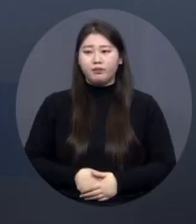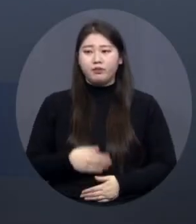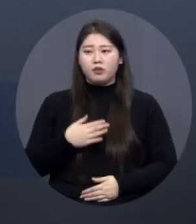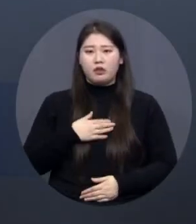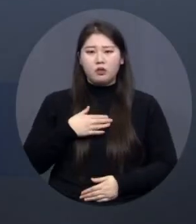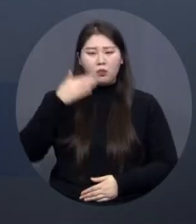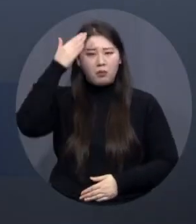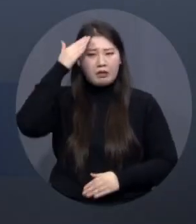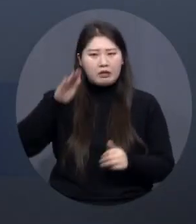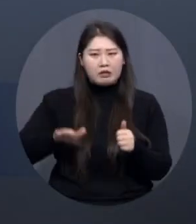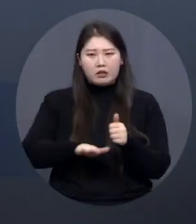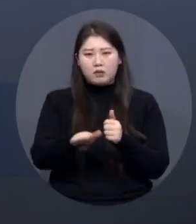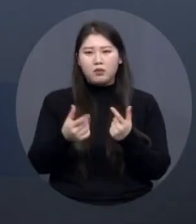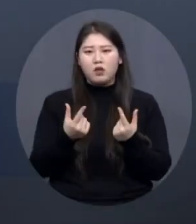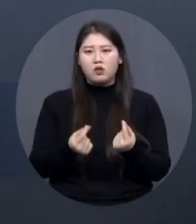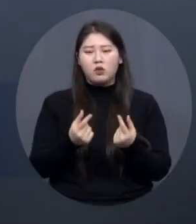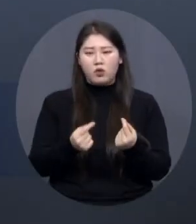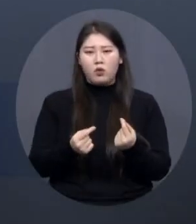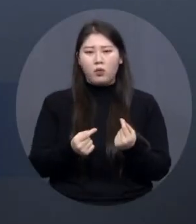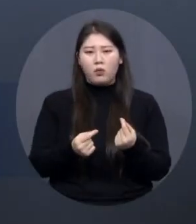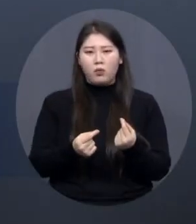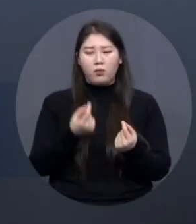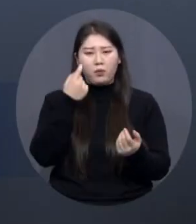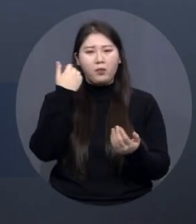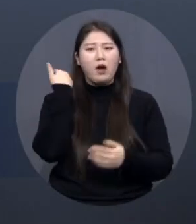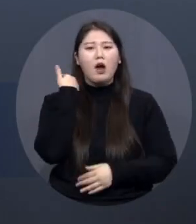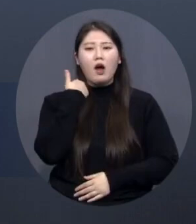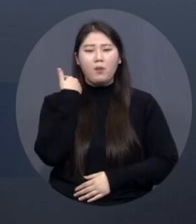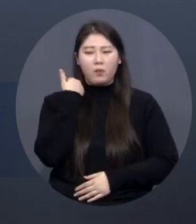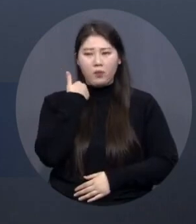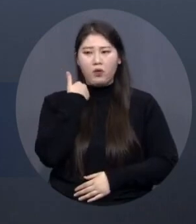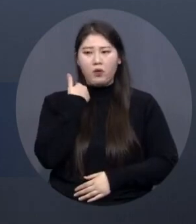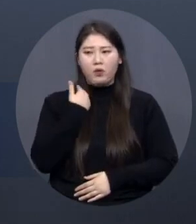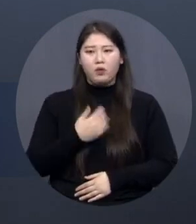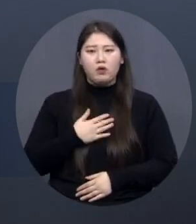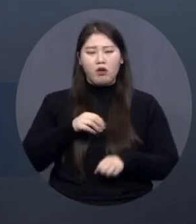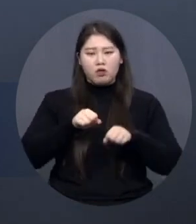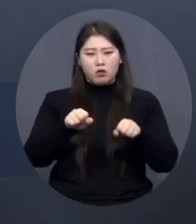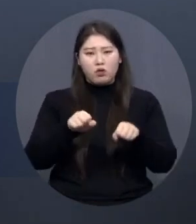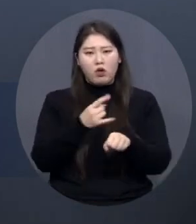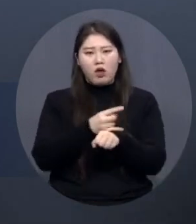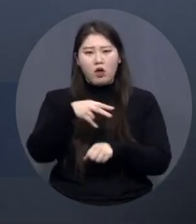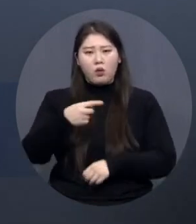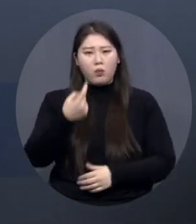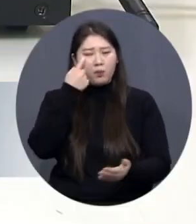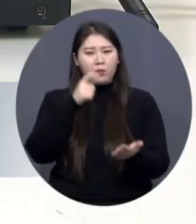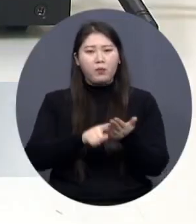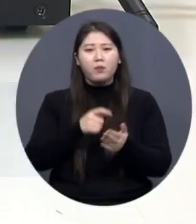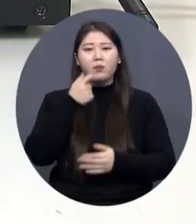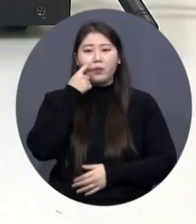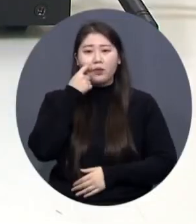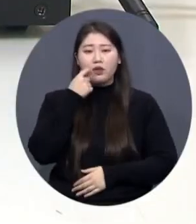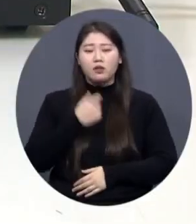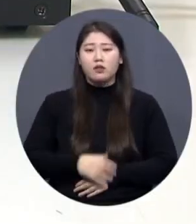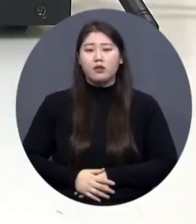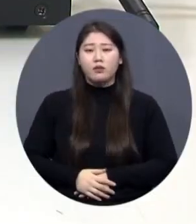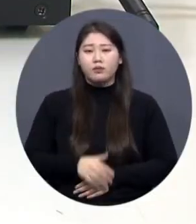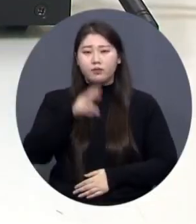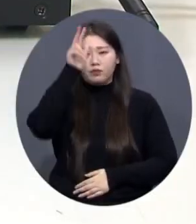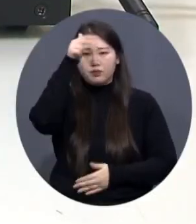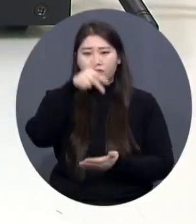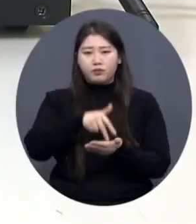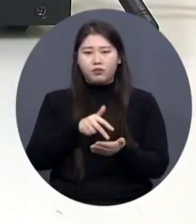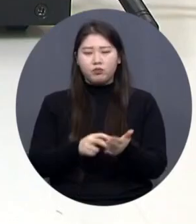안 가지 평상시으로는 우리가 그 며칠 동안 청소도 하고 했는데 발견하지 못했어요 경찰인